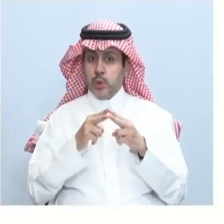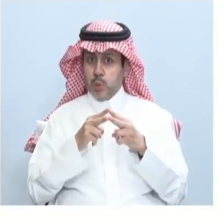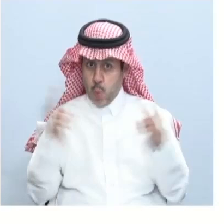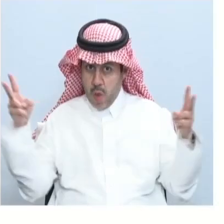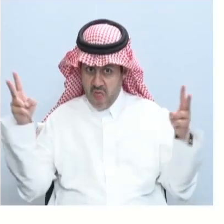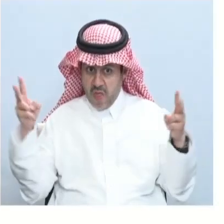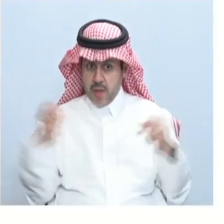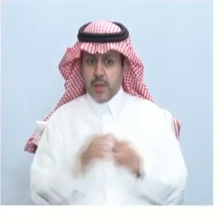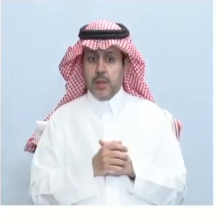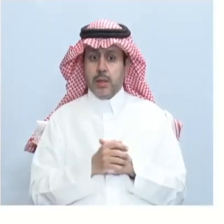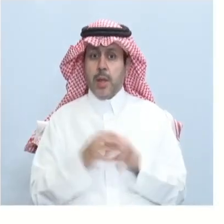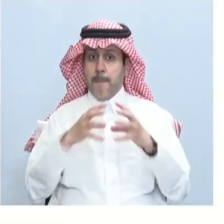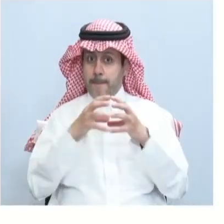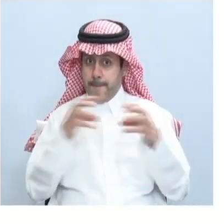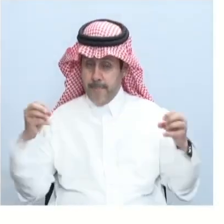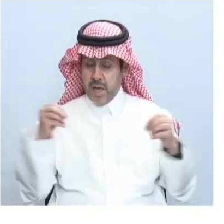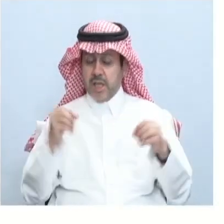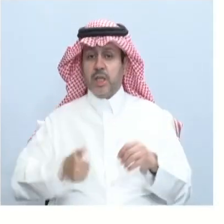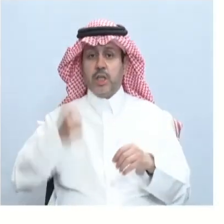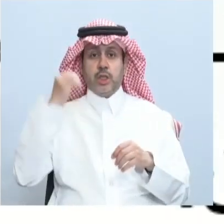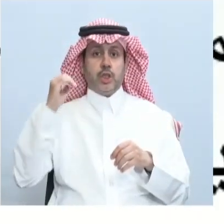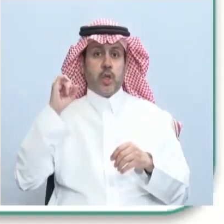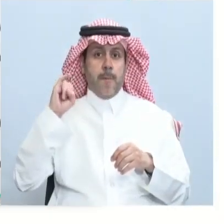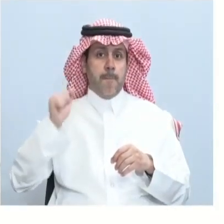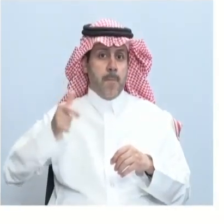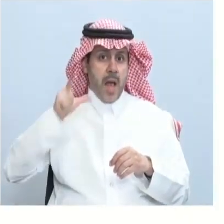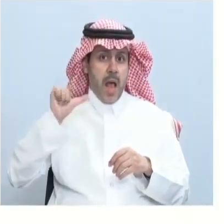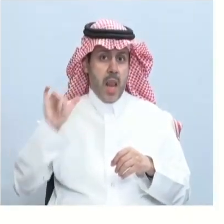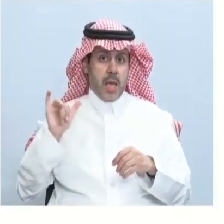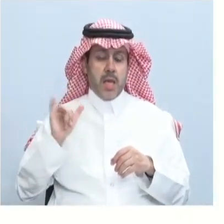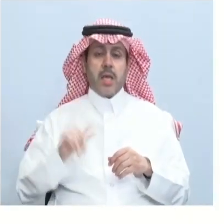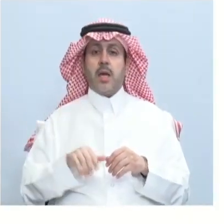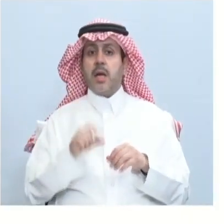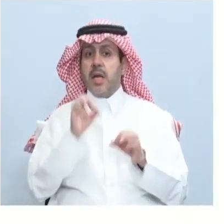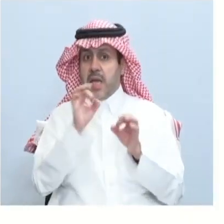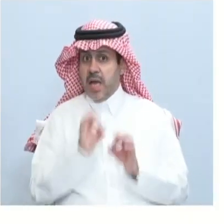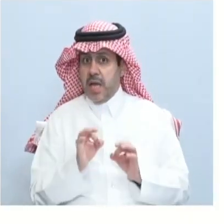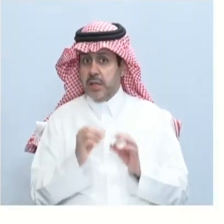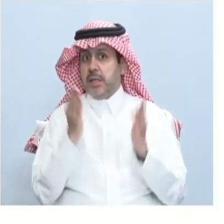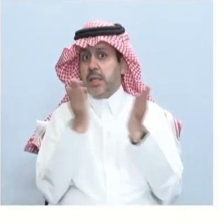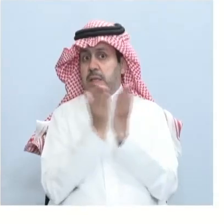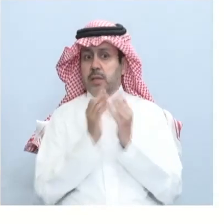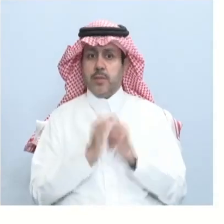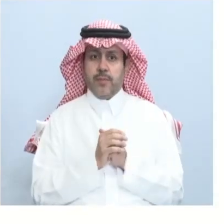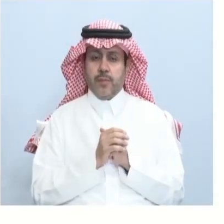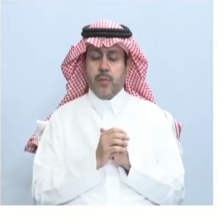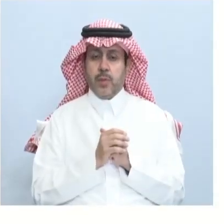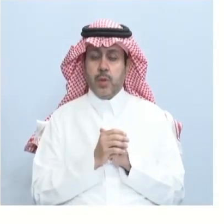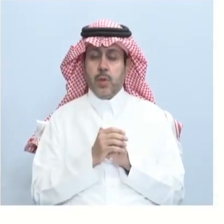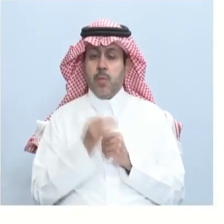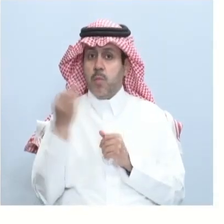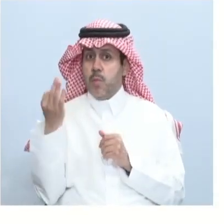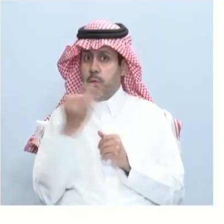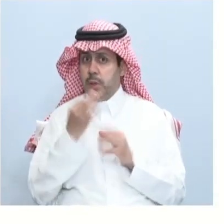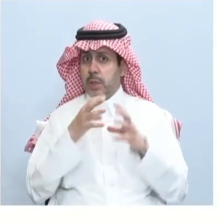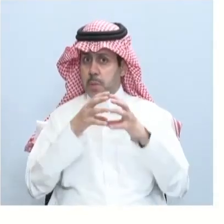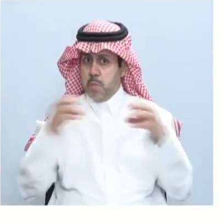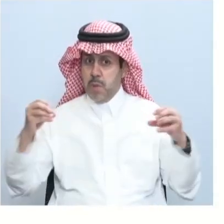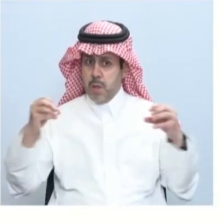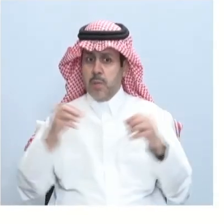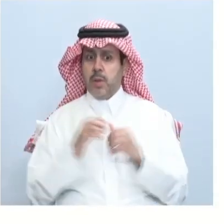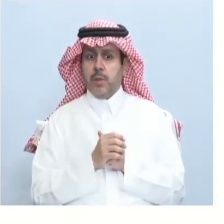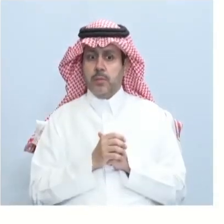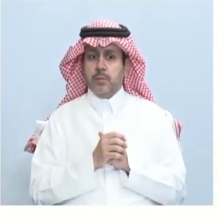المعنى الاجمالي لايات الدرس وايضا ان تبين معاني المفردات الاتيه الصفحه الصفحه